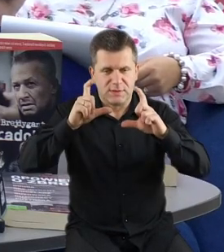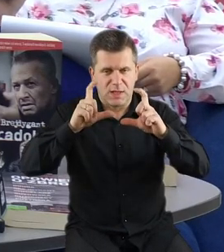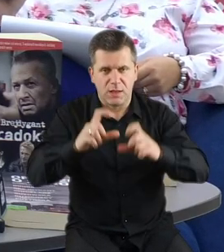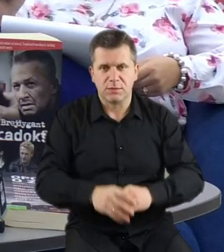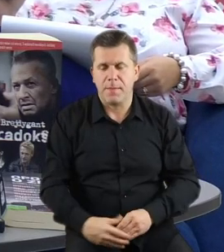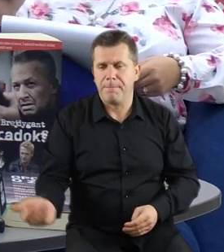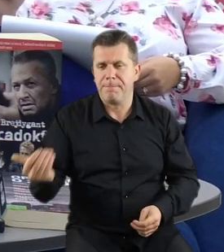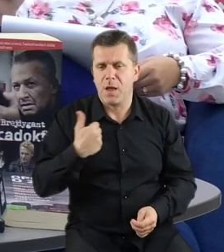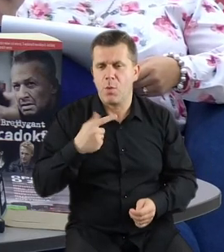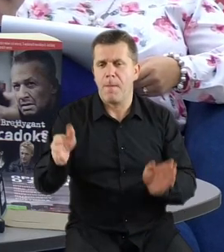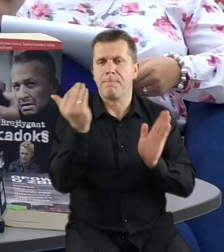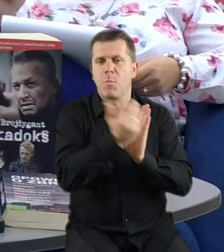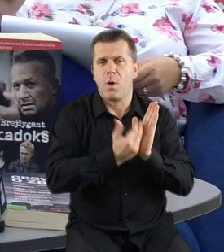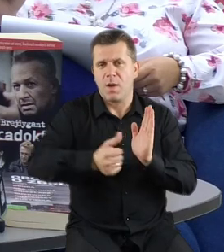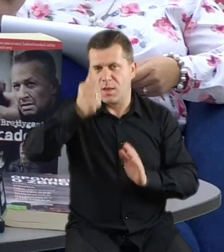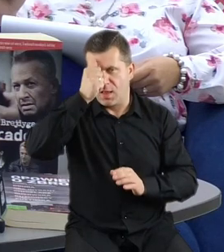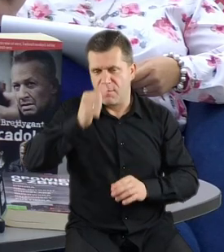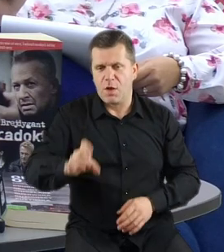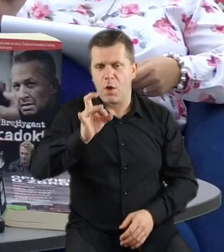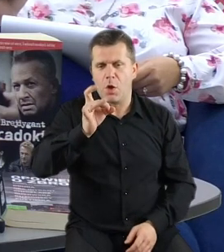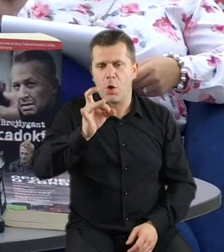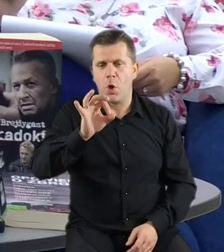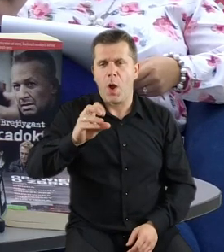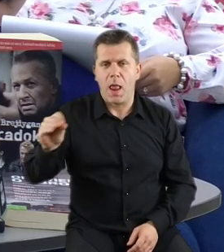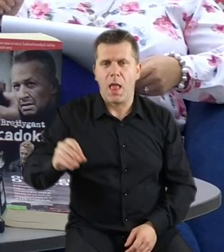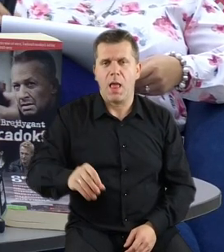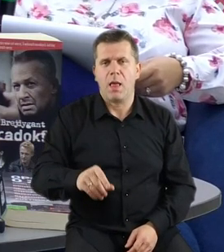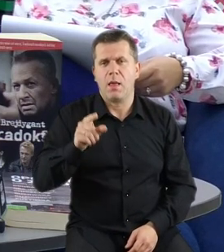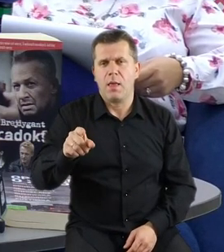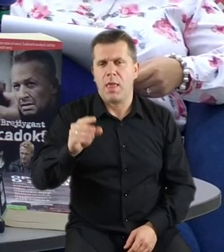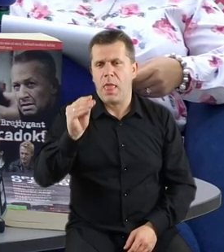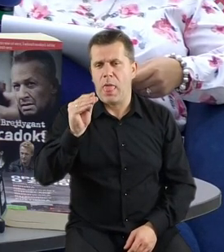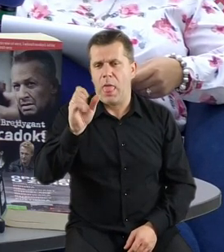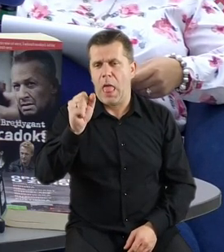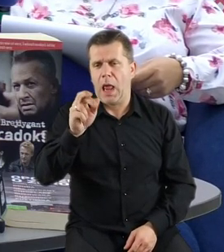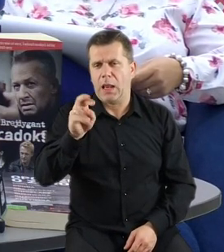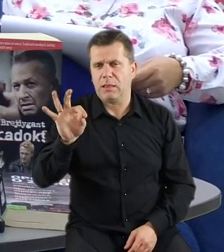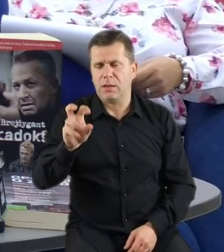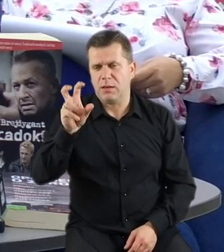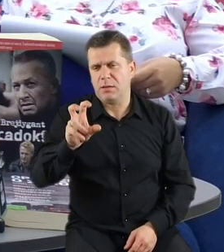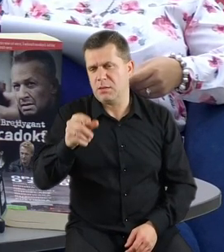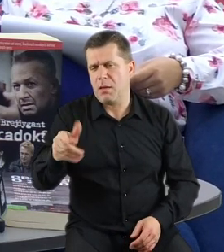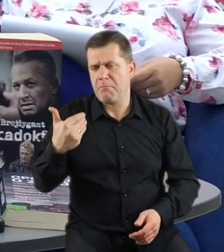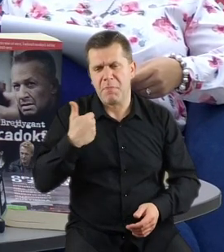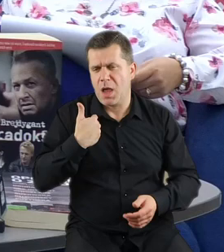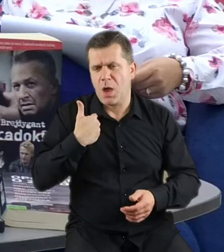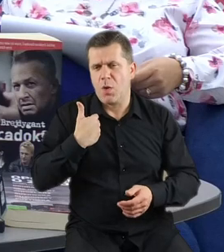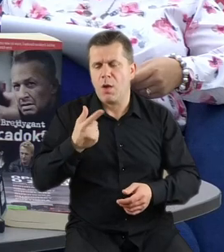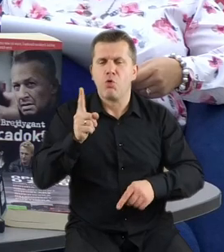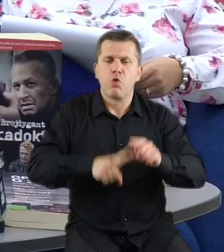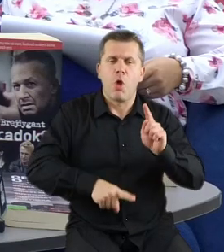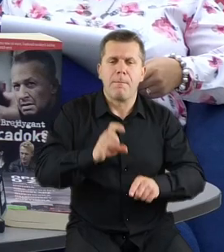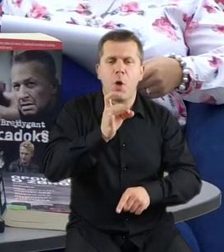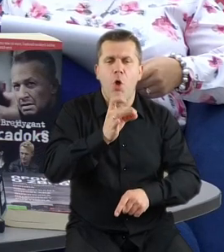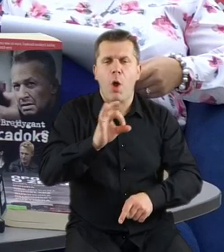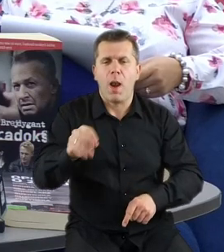mnóstwo... Był taki program, który się nazywał Google Earth. On już chyba w ogóle został wycofany, ale tam były nie tak